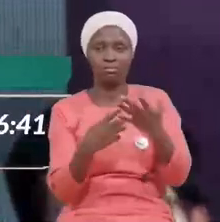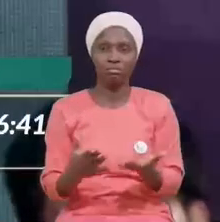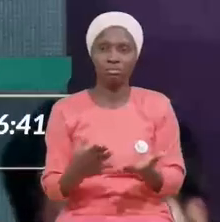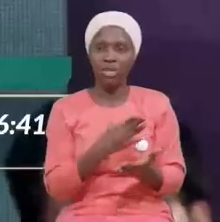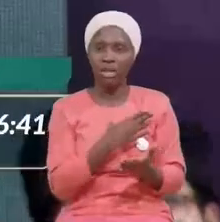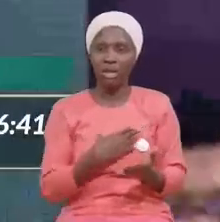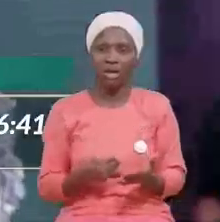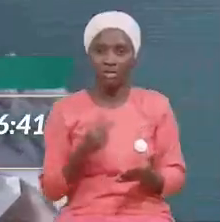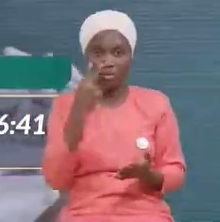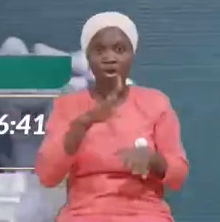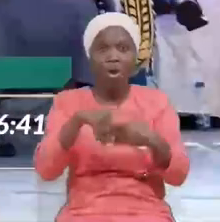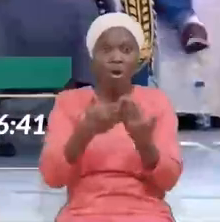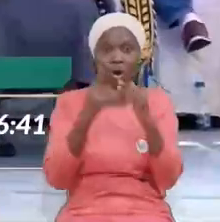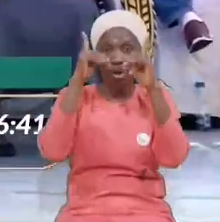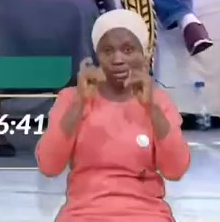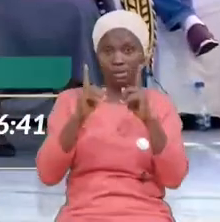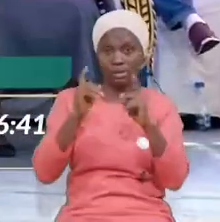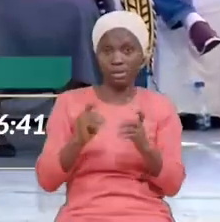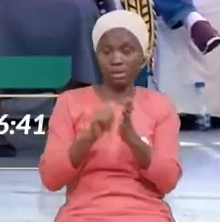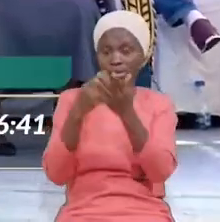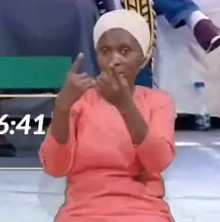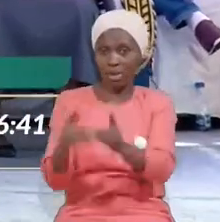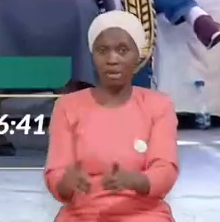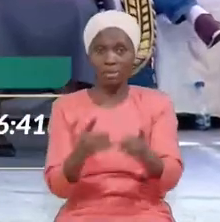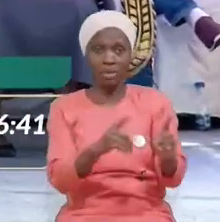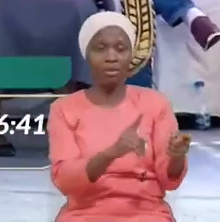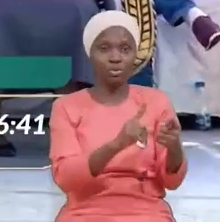Vous voyez les tests qui sont survenus à Joseph.